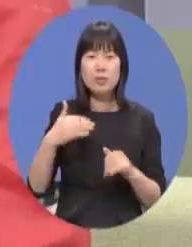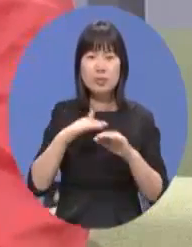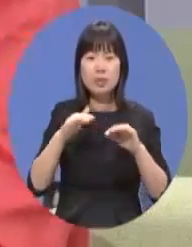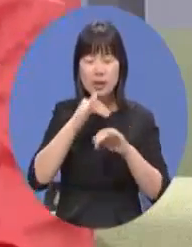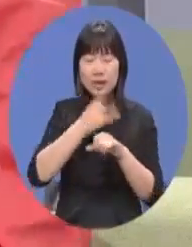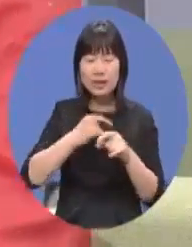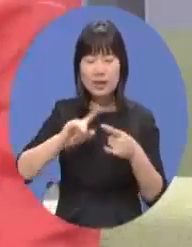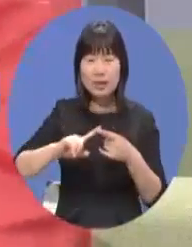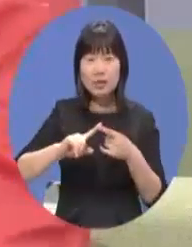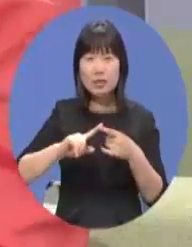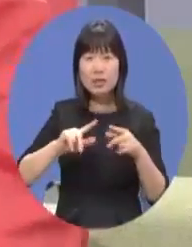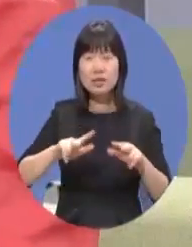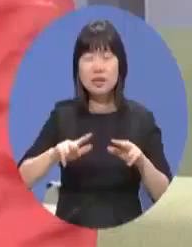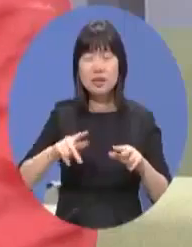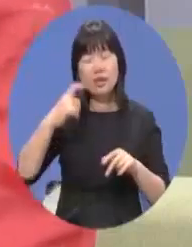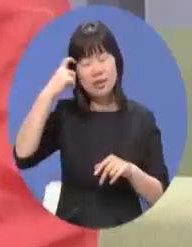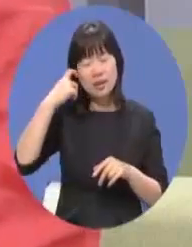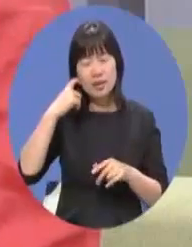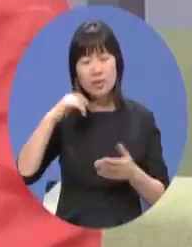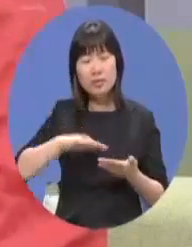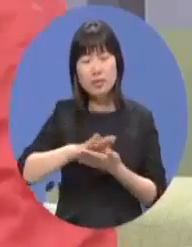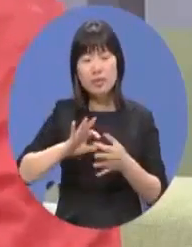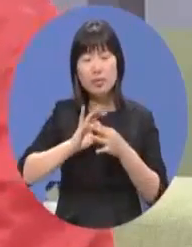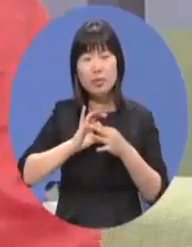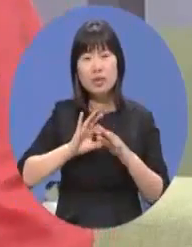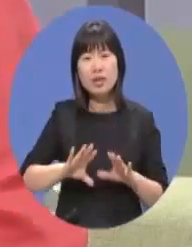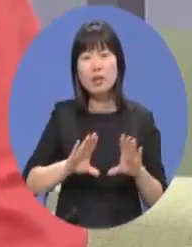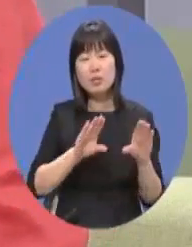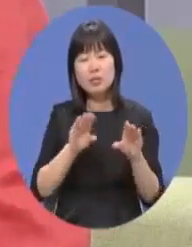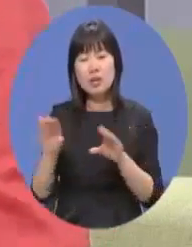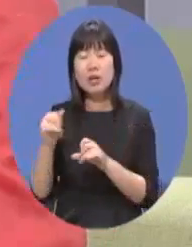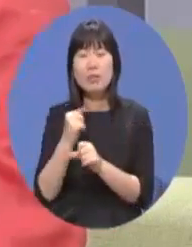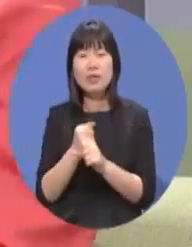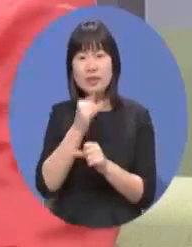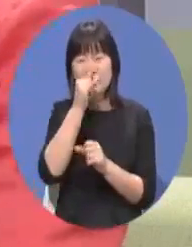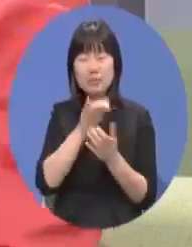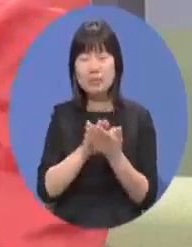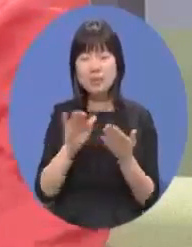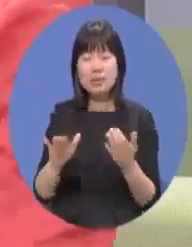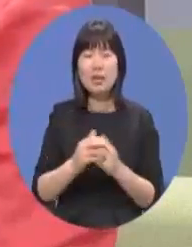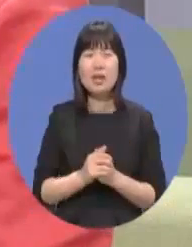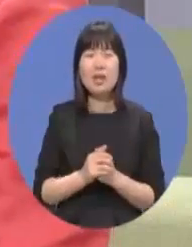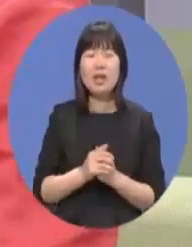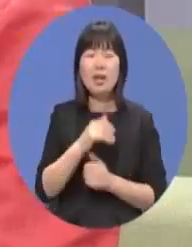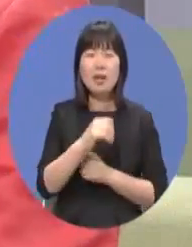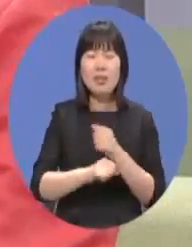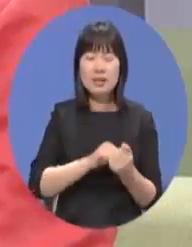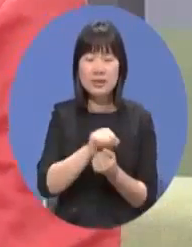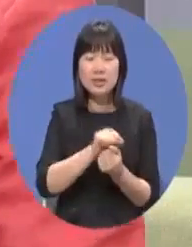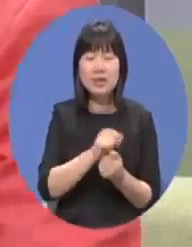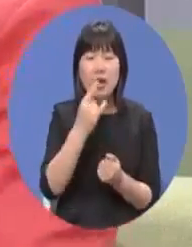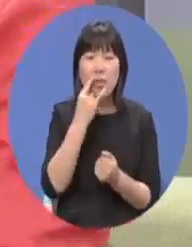풀어낼 수 있는 그런 좀이 감각적인 놀이를 통해서 이완이 될수 있거든요. 그래서 막 치우는 엄마와